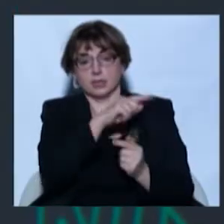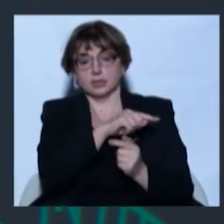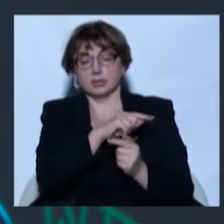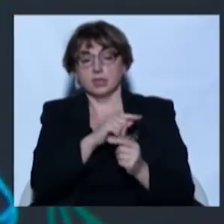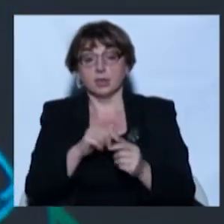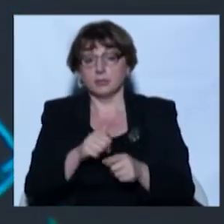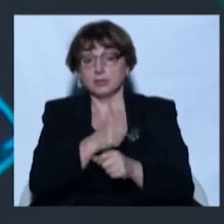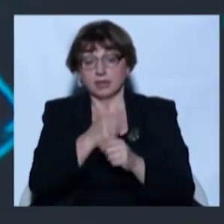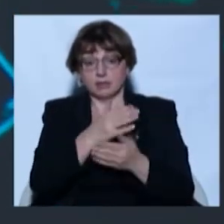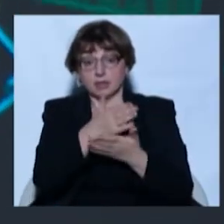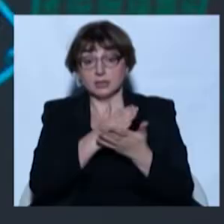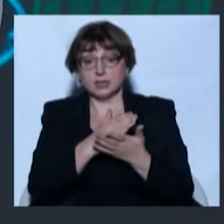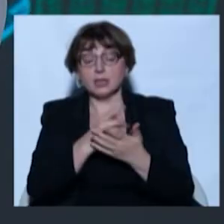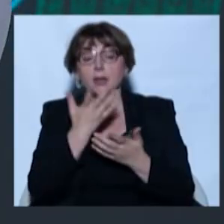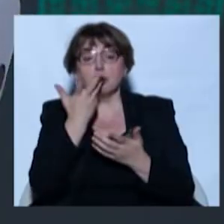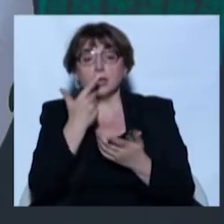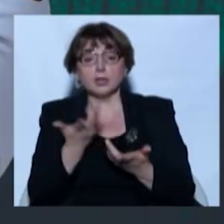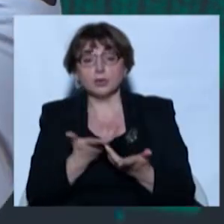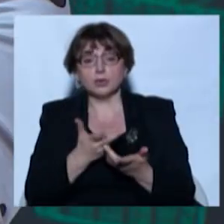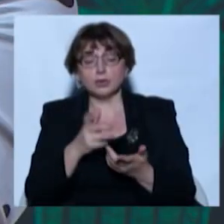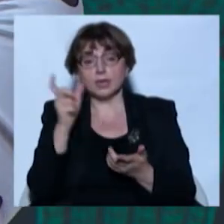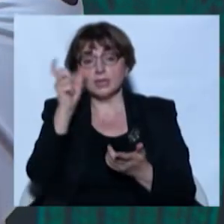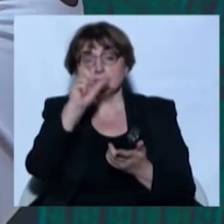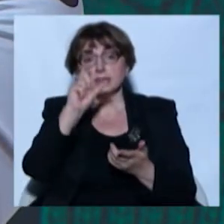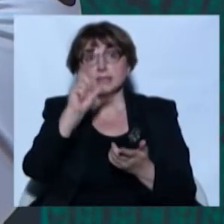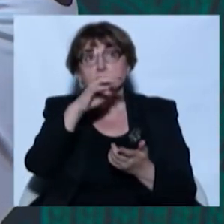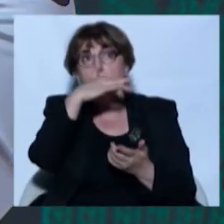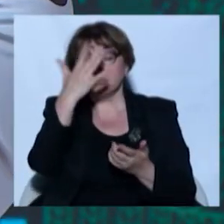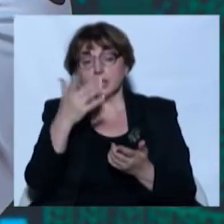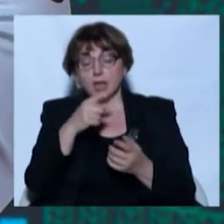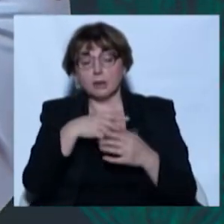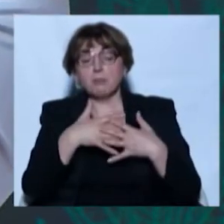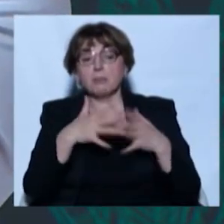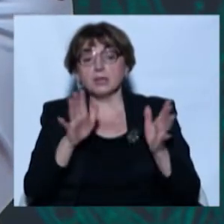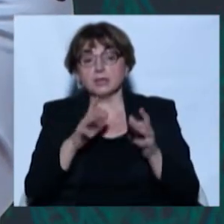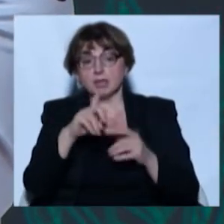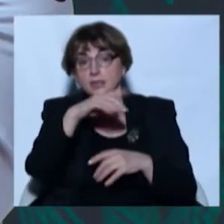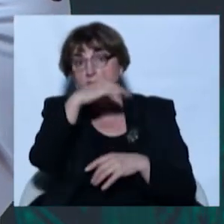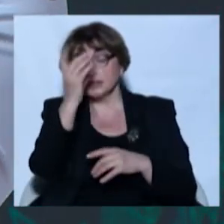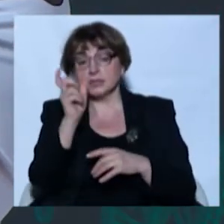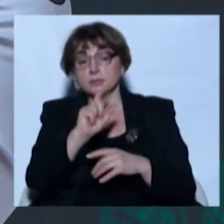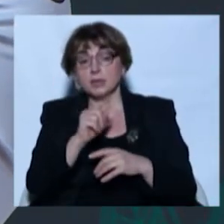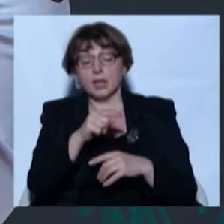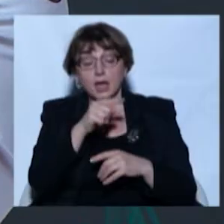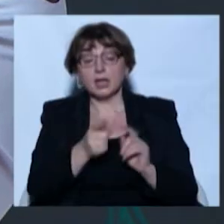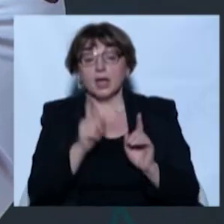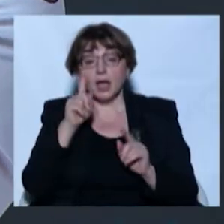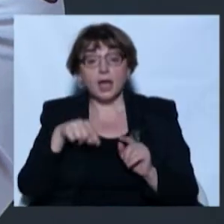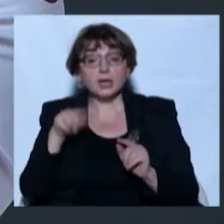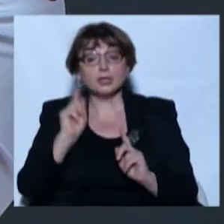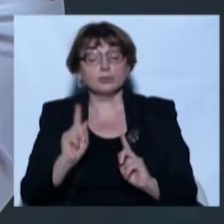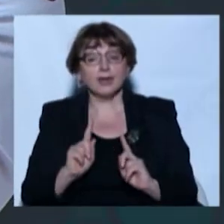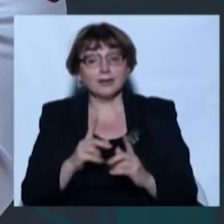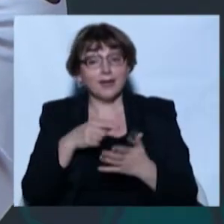ეს ნაწილი ძირითადად ცისფერია. ანუ ცისფერის ჭარბობს გლობუსზე. ცისფერი ფერით წყალია აღნიშნული